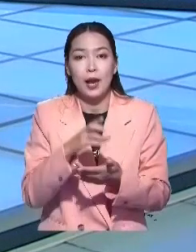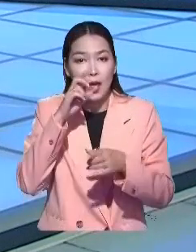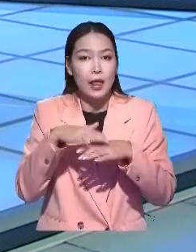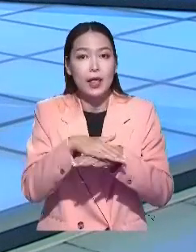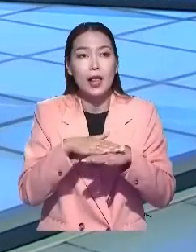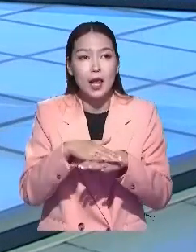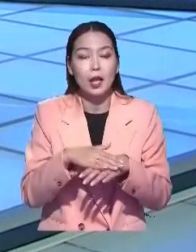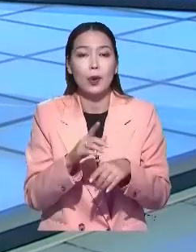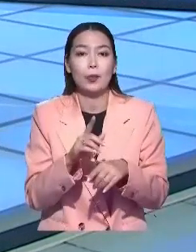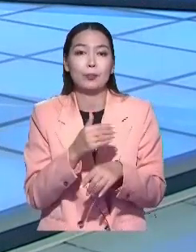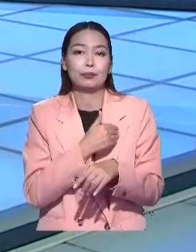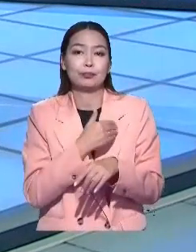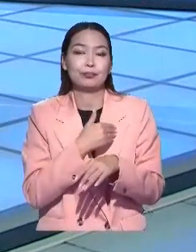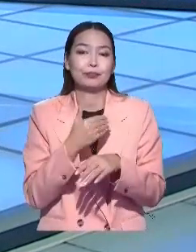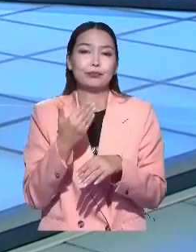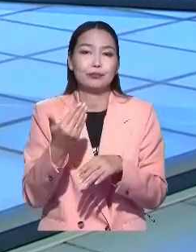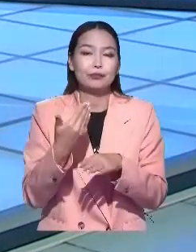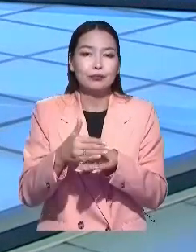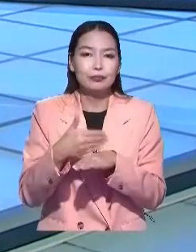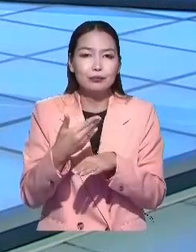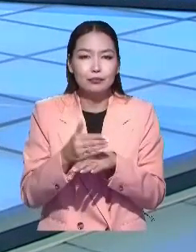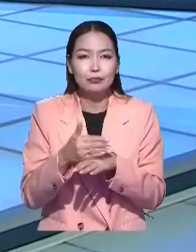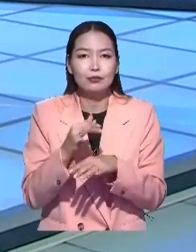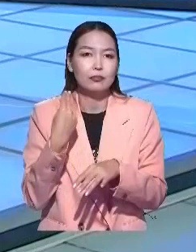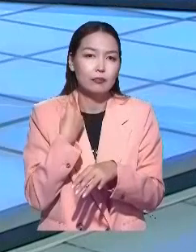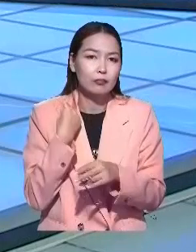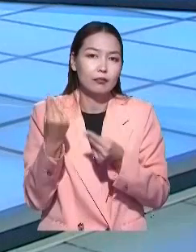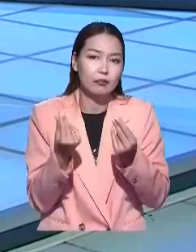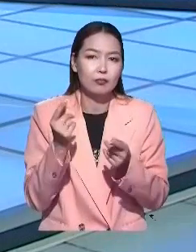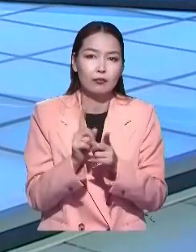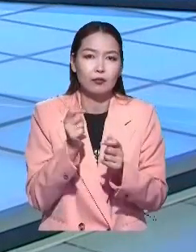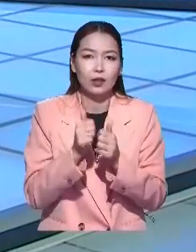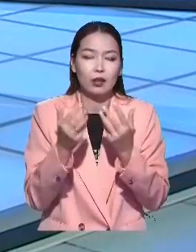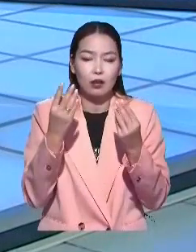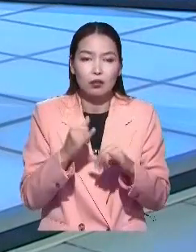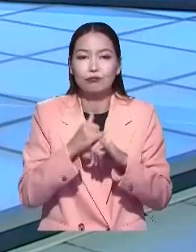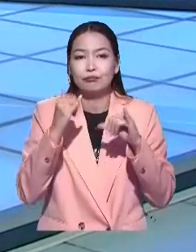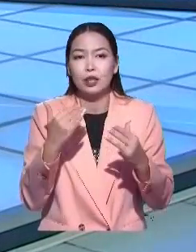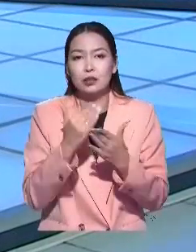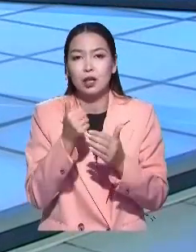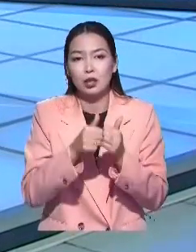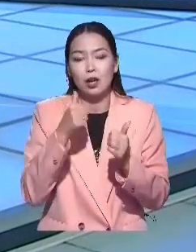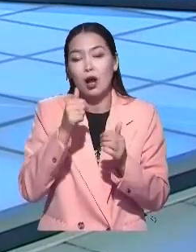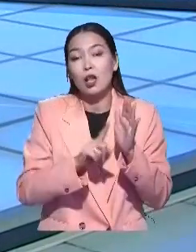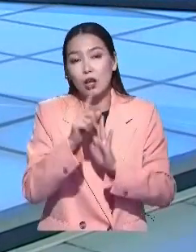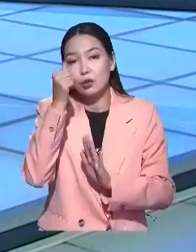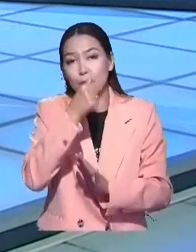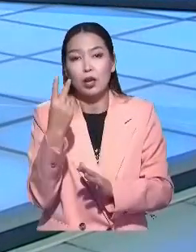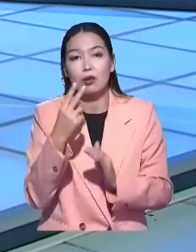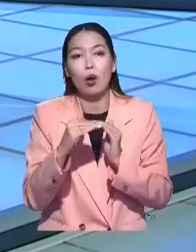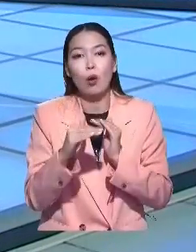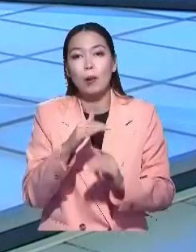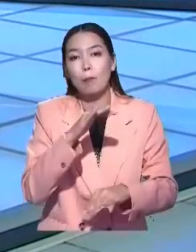Елімізде несібесін несиеге байлап қарызбен жан бағып отырғандардың саны күннен күнге артып барады. Жыл басында екінші деңгейлі